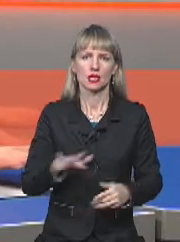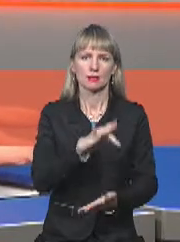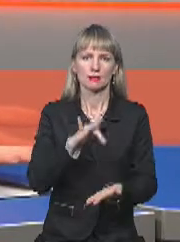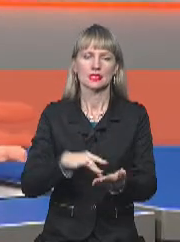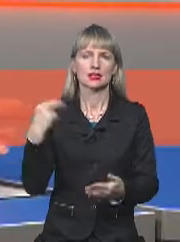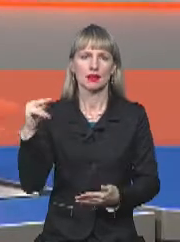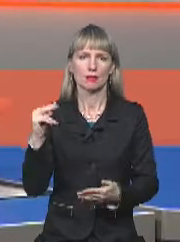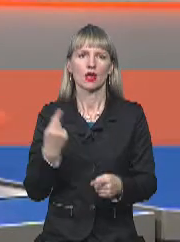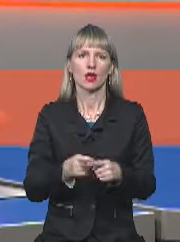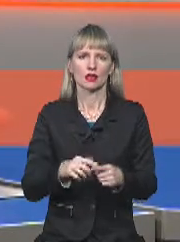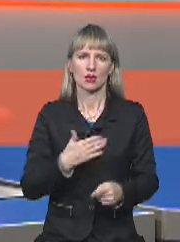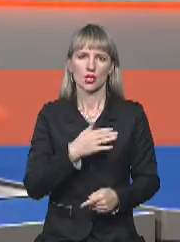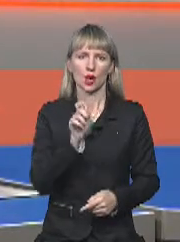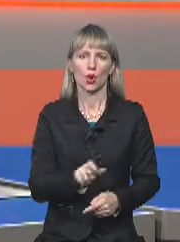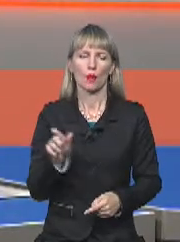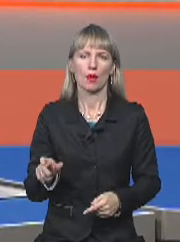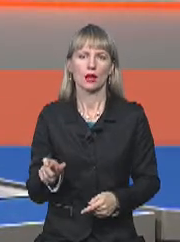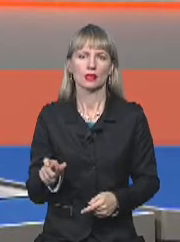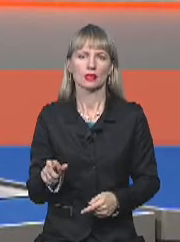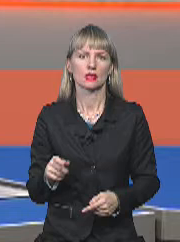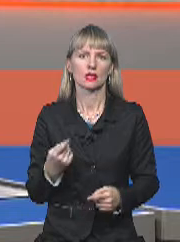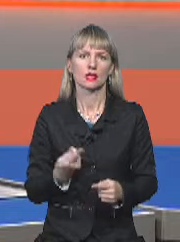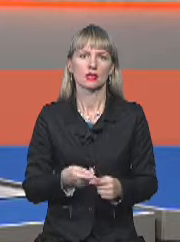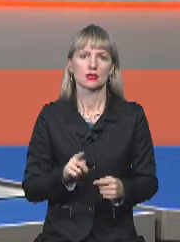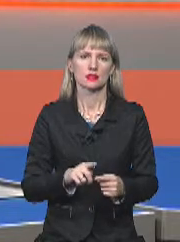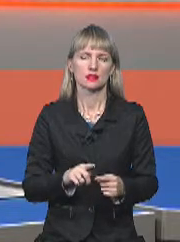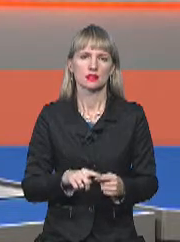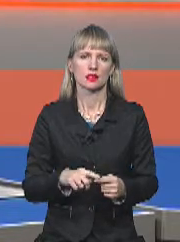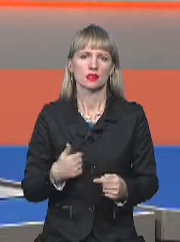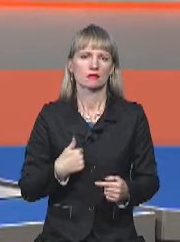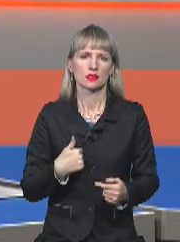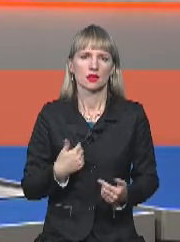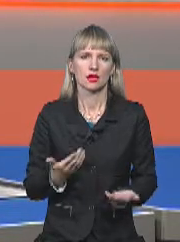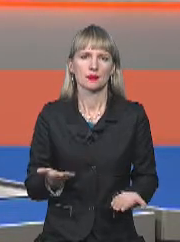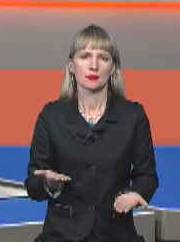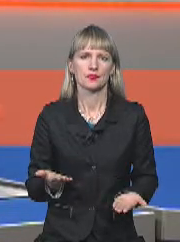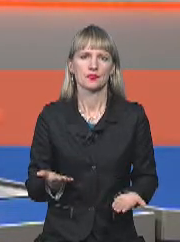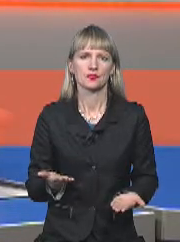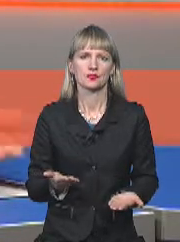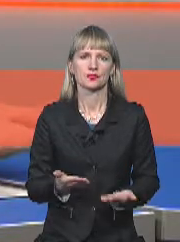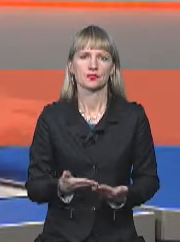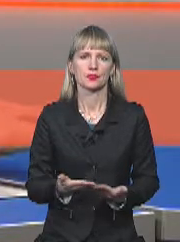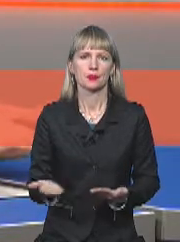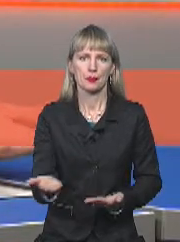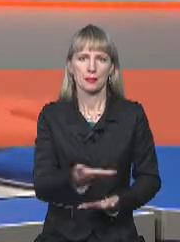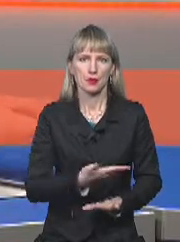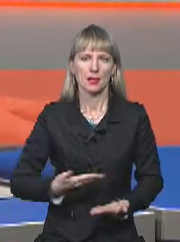міста Запоріжжя, це ж наша громада, це ж, я навіть не, ну, ми